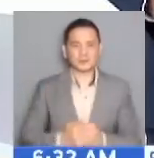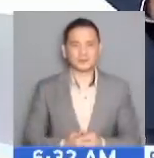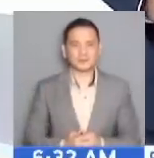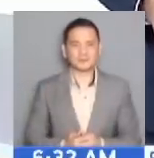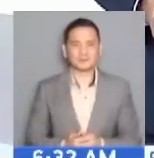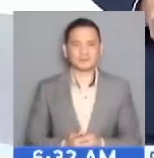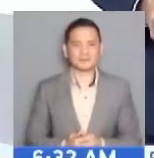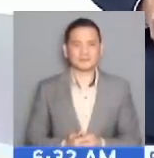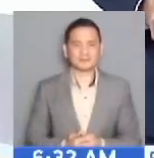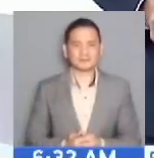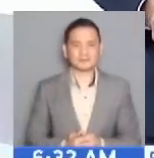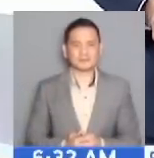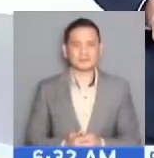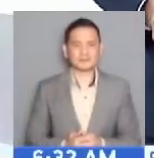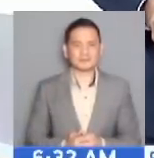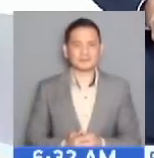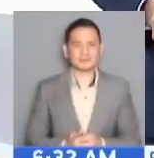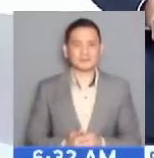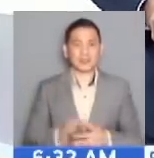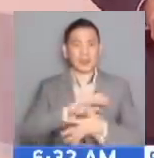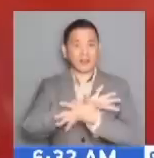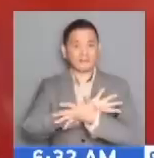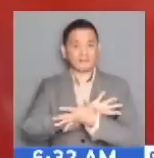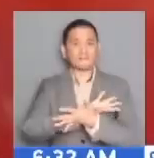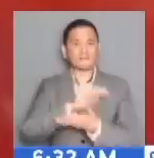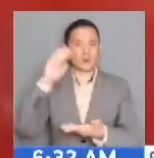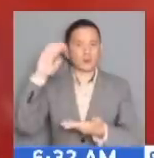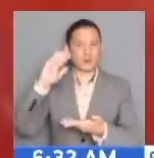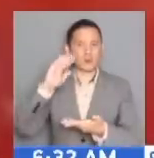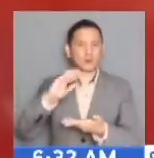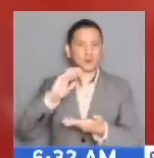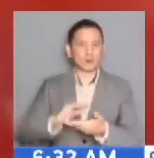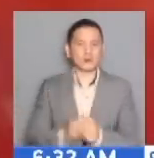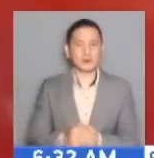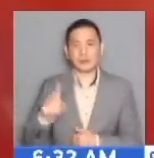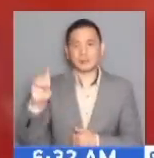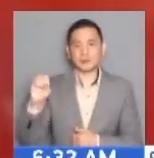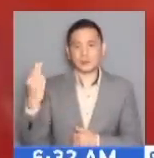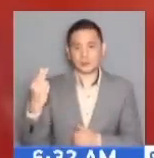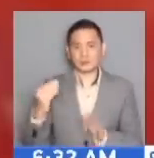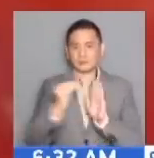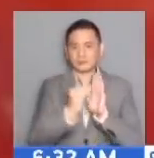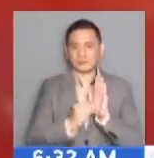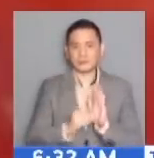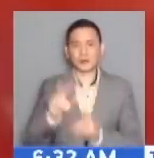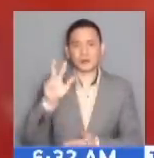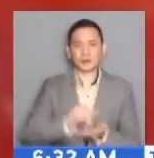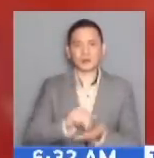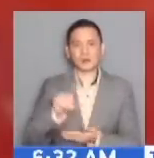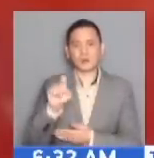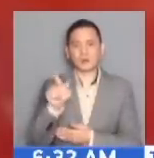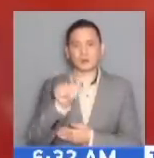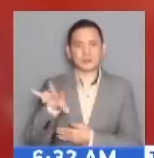Patuloy pang bumababa mga bagong COVID-19 cases sa bansa. Base sa weekly data ng Department of Health, 3,127 ang new COVID cases